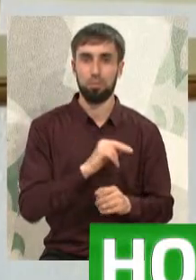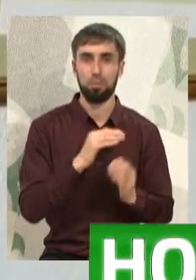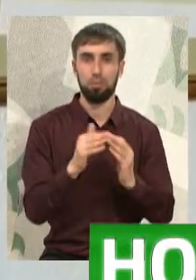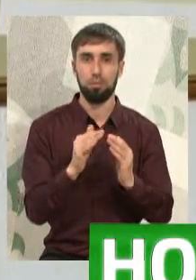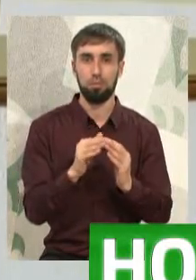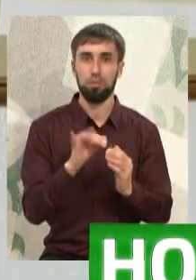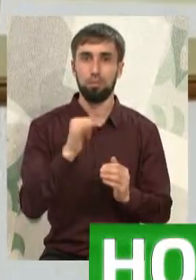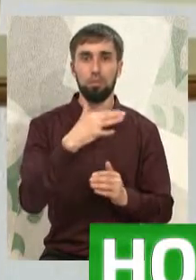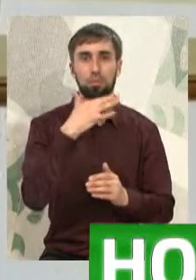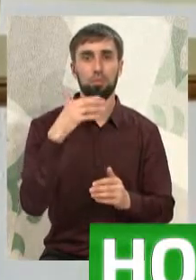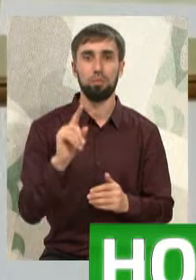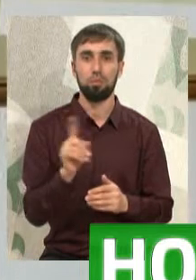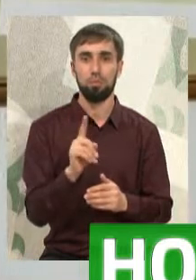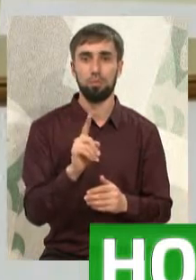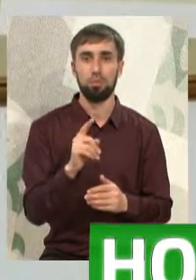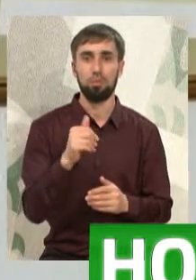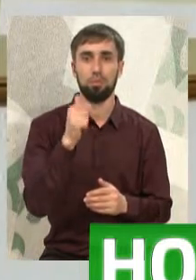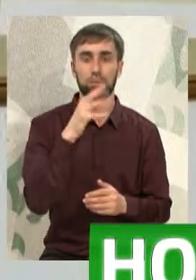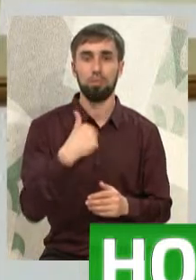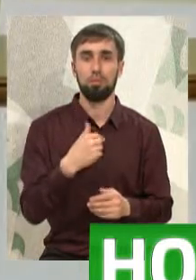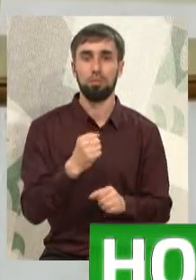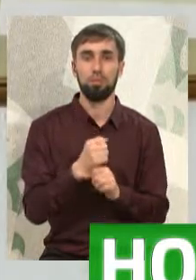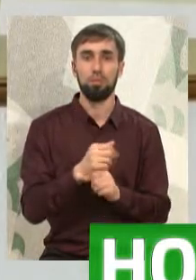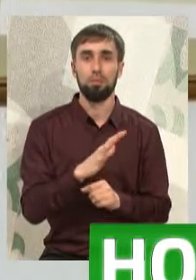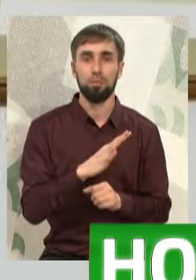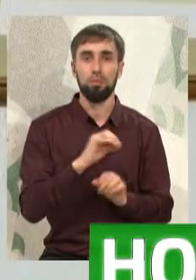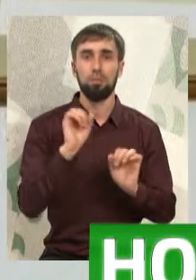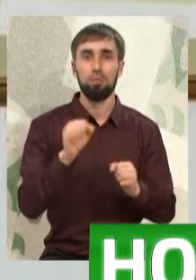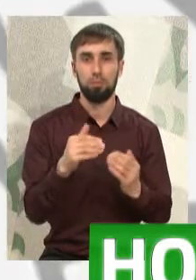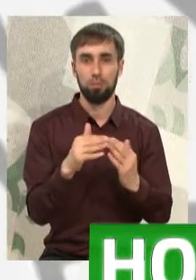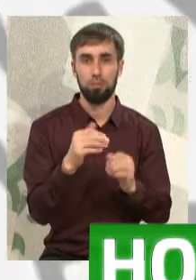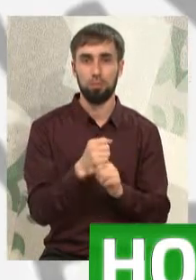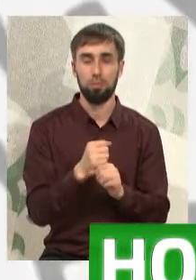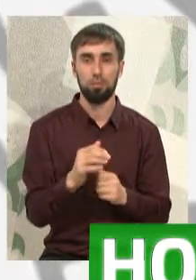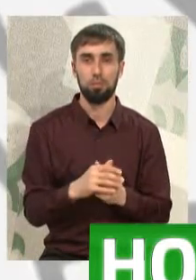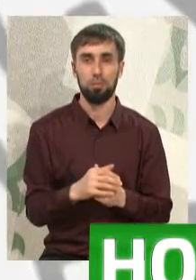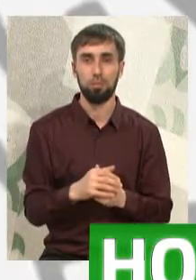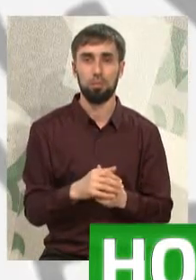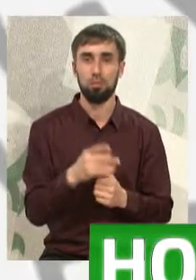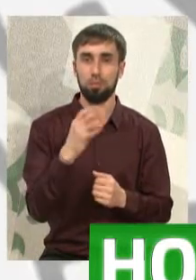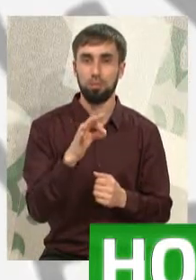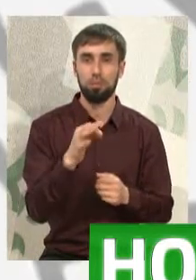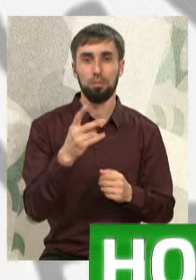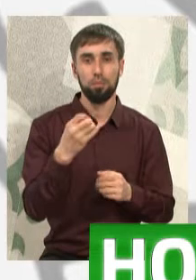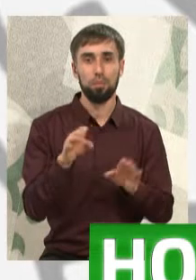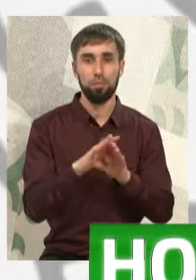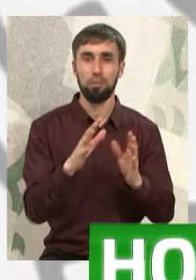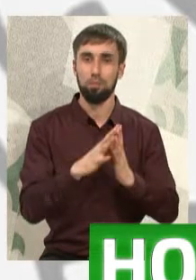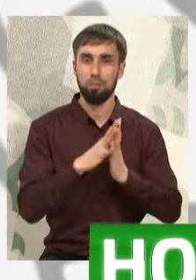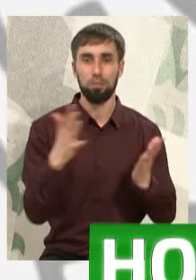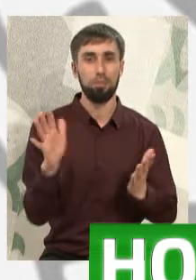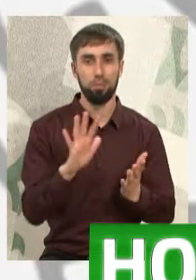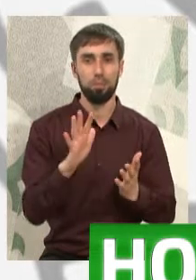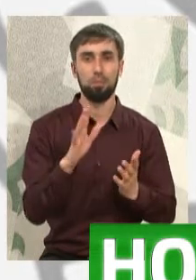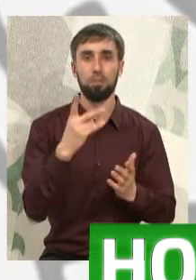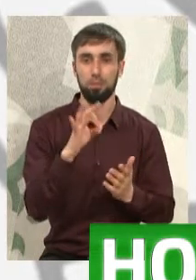Или много чего, то, что мы делали, можно дома делать. Не такой глобальный, но не менее важный плюс. Все мы стали